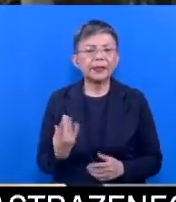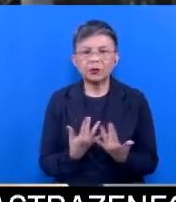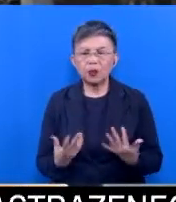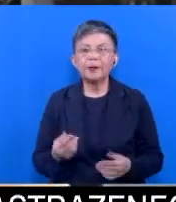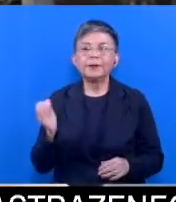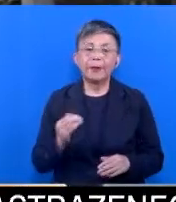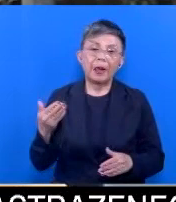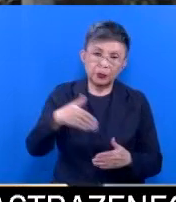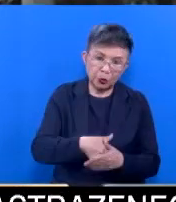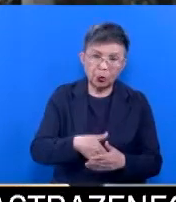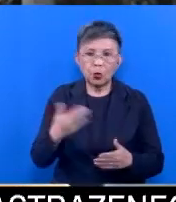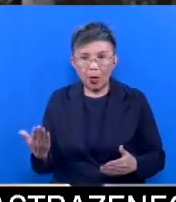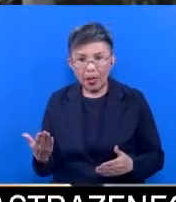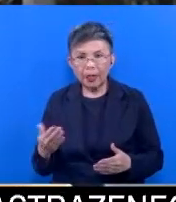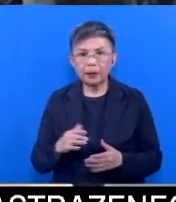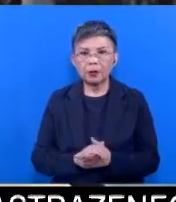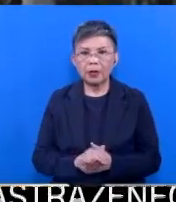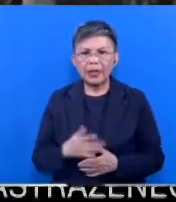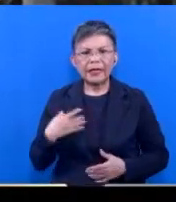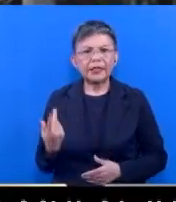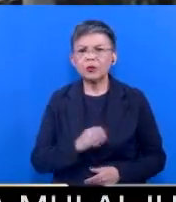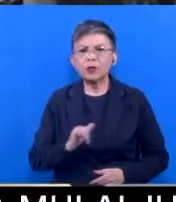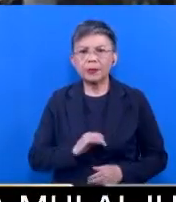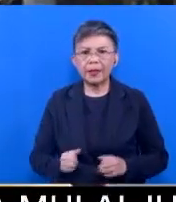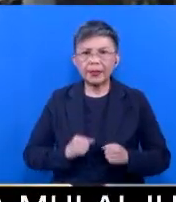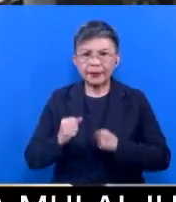masuk. Kita ibu juga bisa usaha.